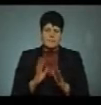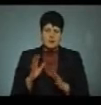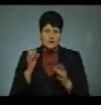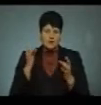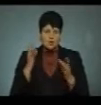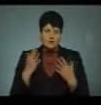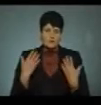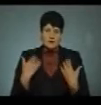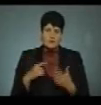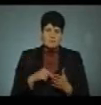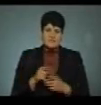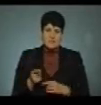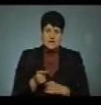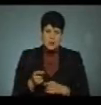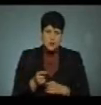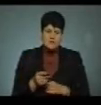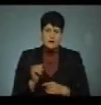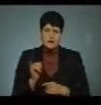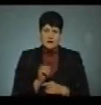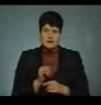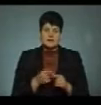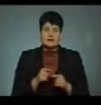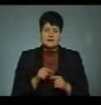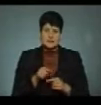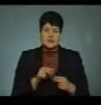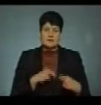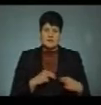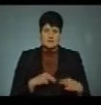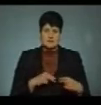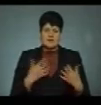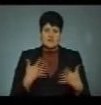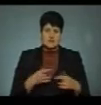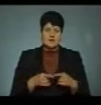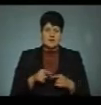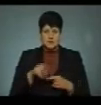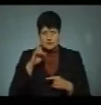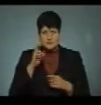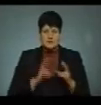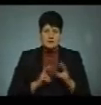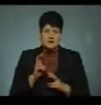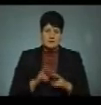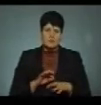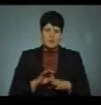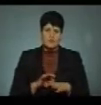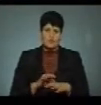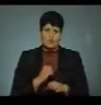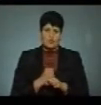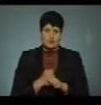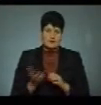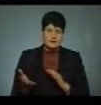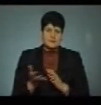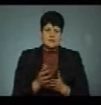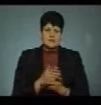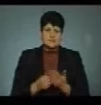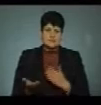відпочинку міста Тернополя. І безпосередньо вже працівники цього комунального підприємства проводять роботи з видалення.